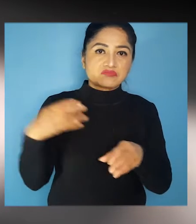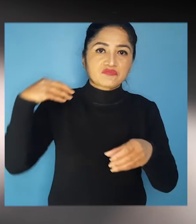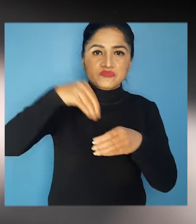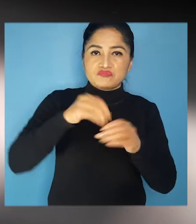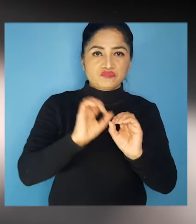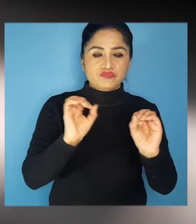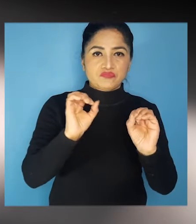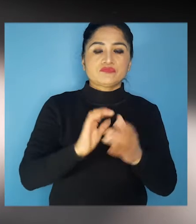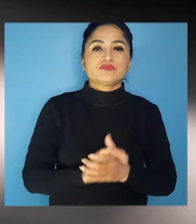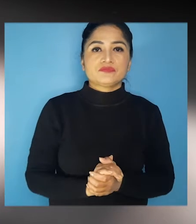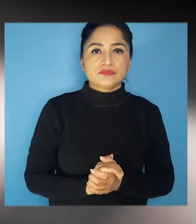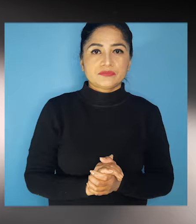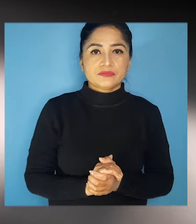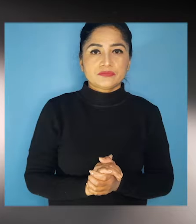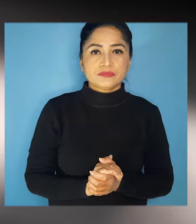संलग्न गराइँदैन।